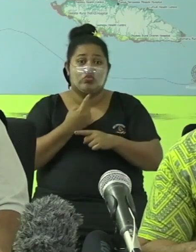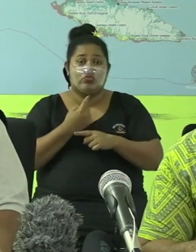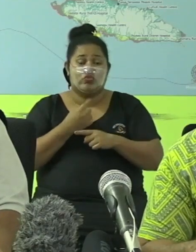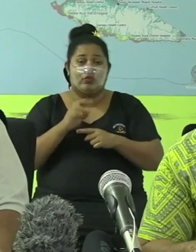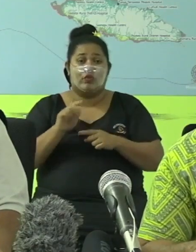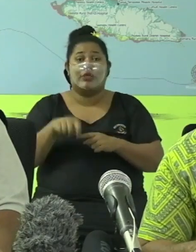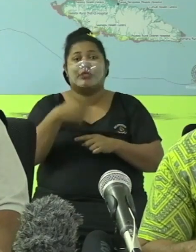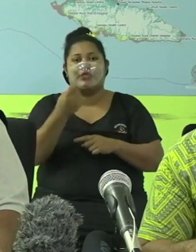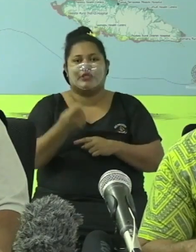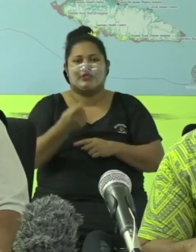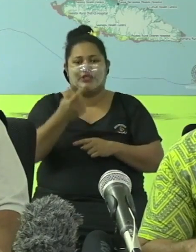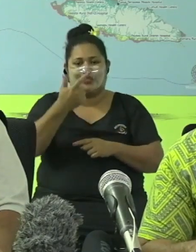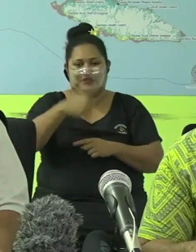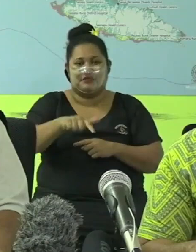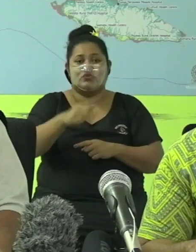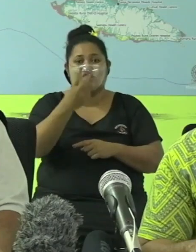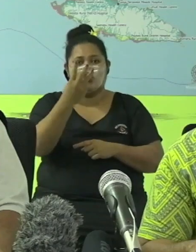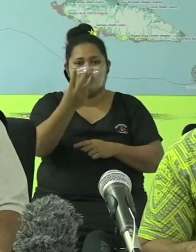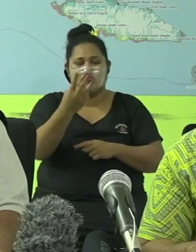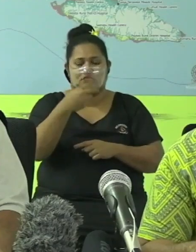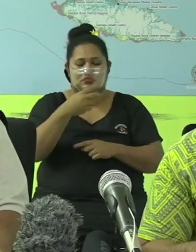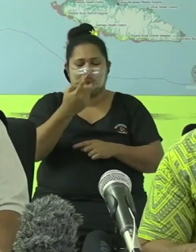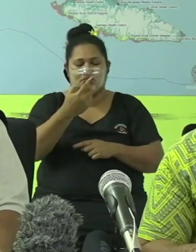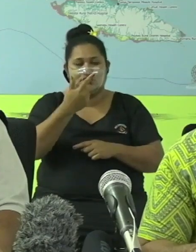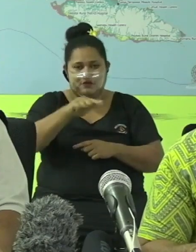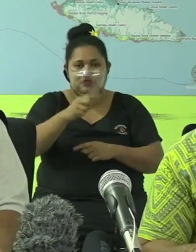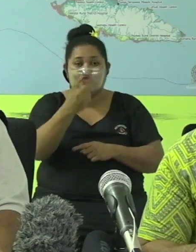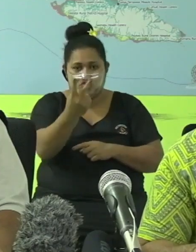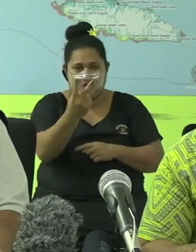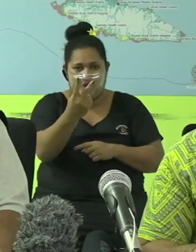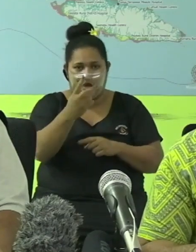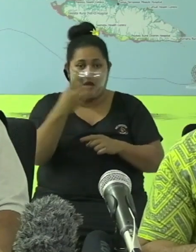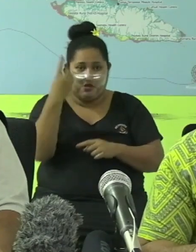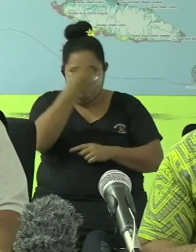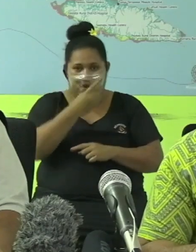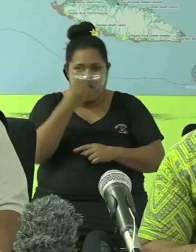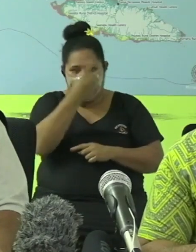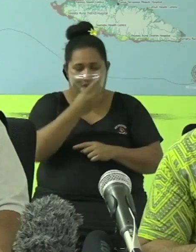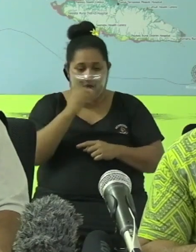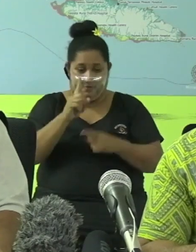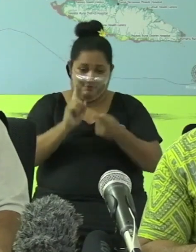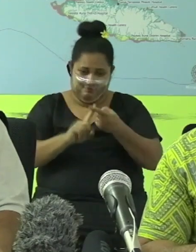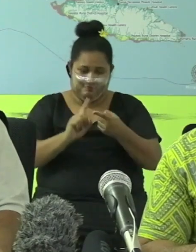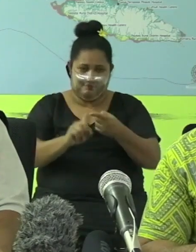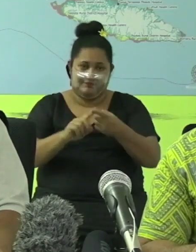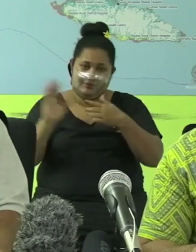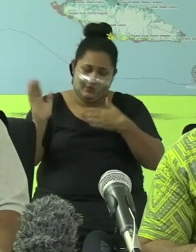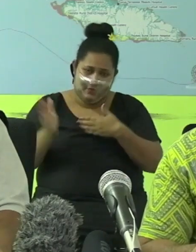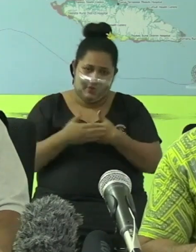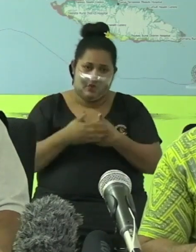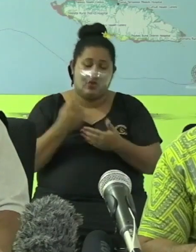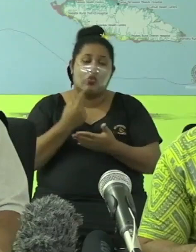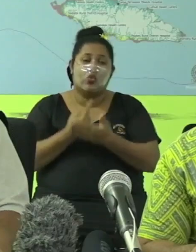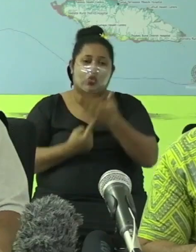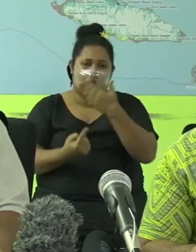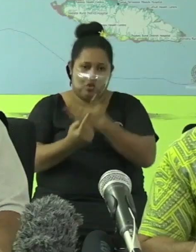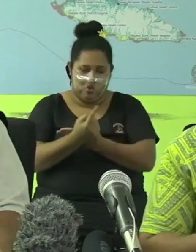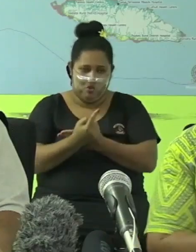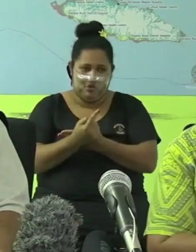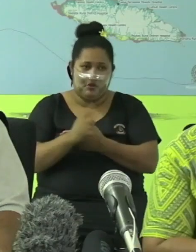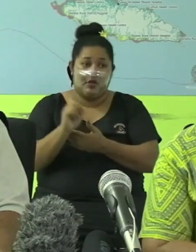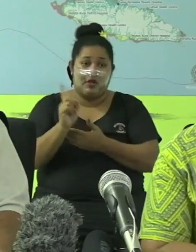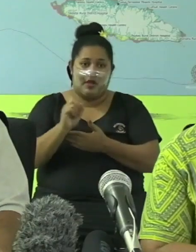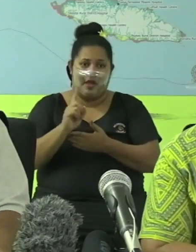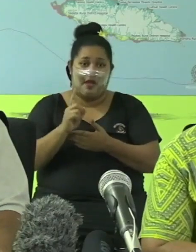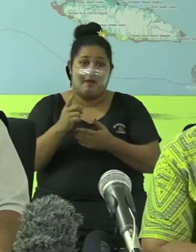fitu surulua i tūlā. Ia ma whaau au ion Tapunia, ia le Atunuu seiva ngana ai. Ia vaenga nei e